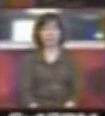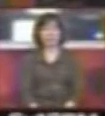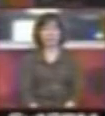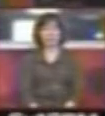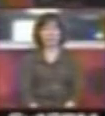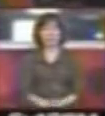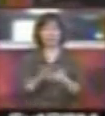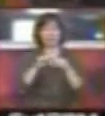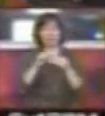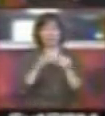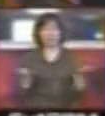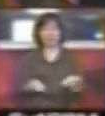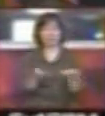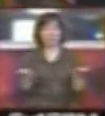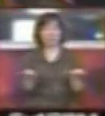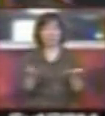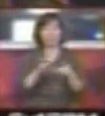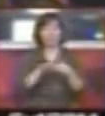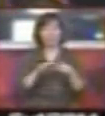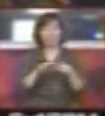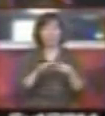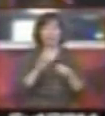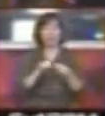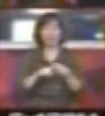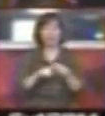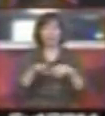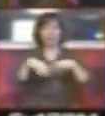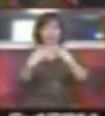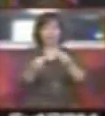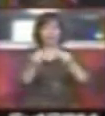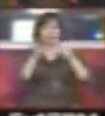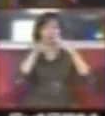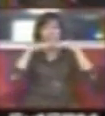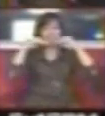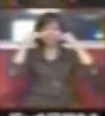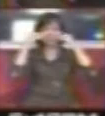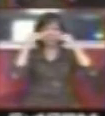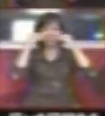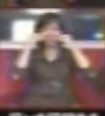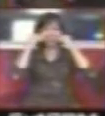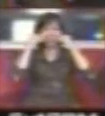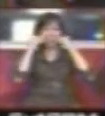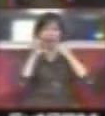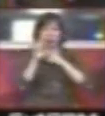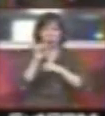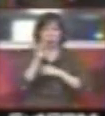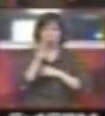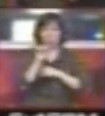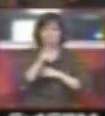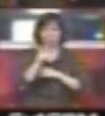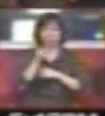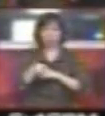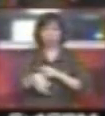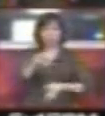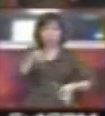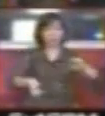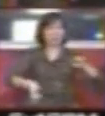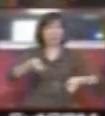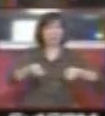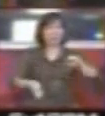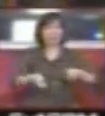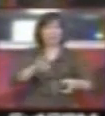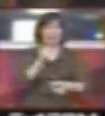Ako, partner, dito muna tayo sa mga kwentong mag-iiwan po sa inyong ngiti. RoboCop, Transformers,